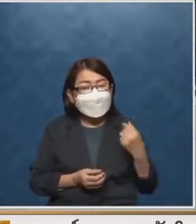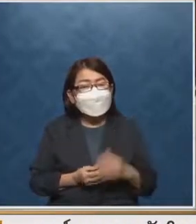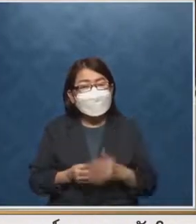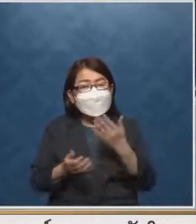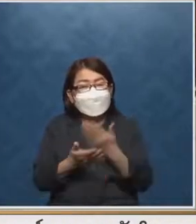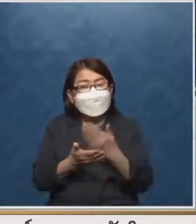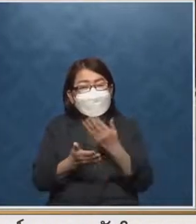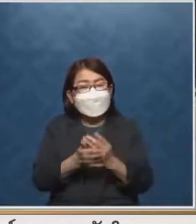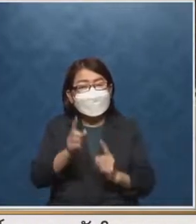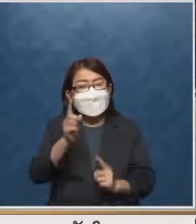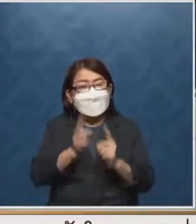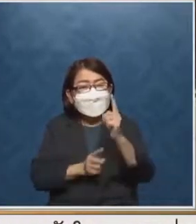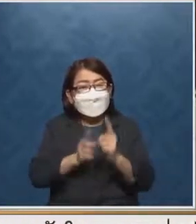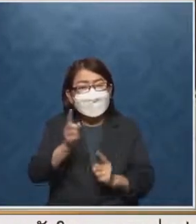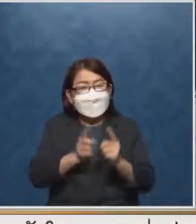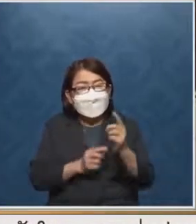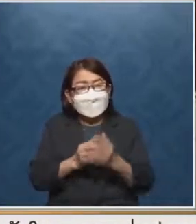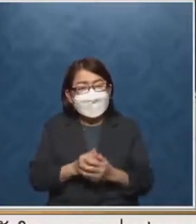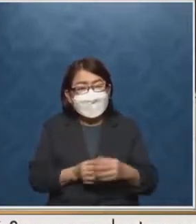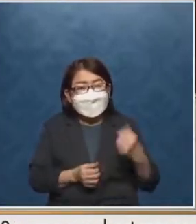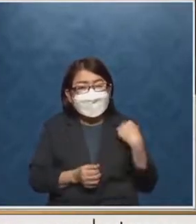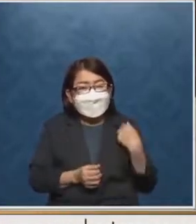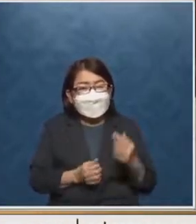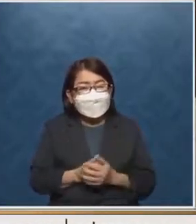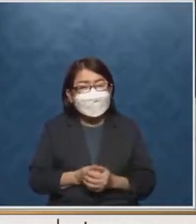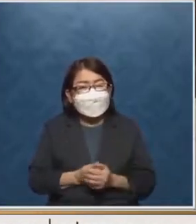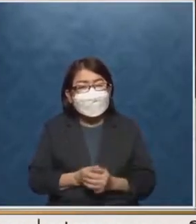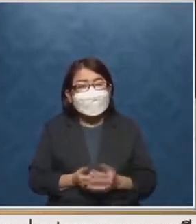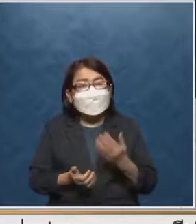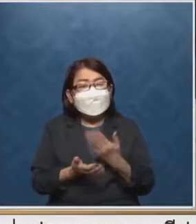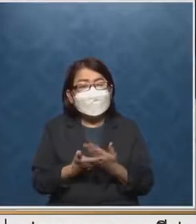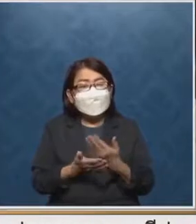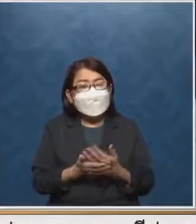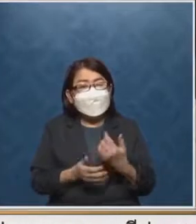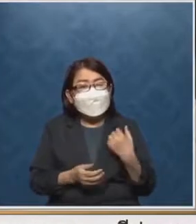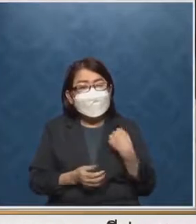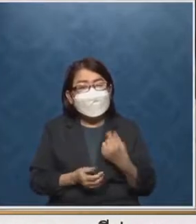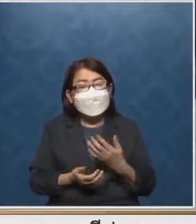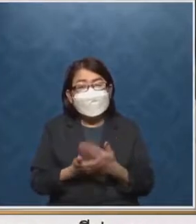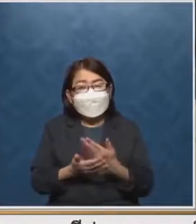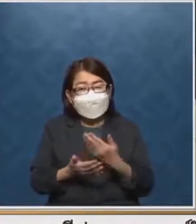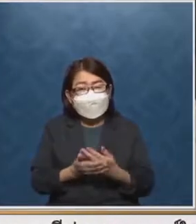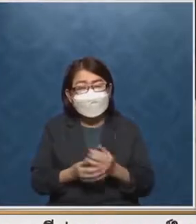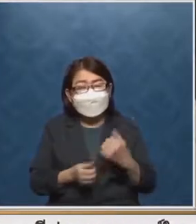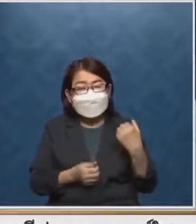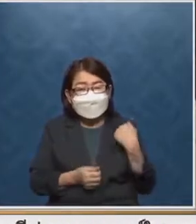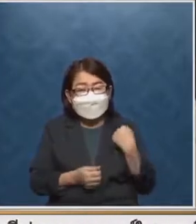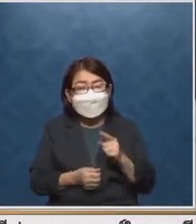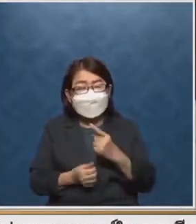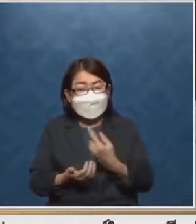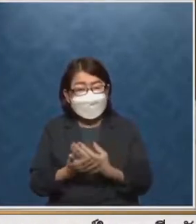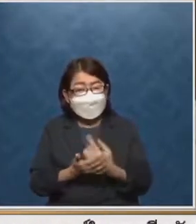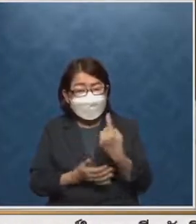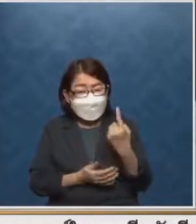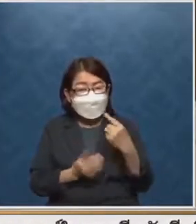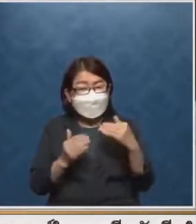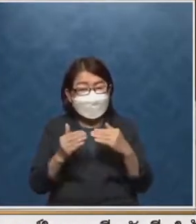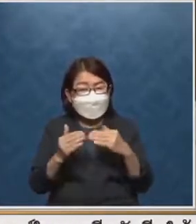ายเหลือเกินสมัยก่อนเนี่ยเงิน1บิตคอยนะครับเท่ากับ32บาทนะครับ